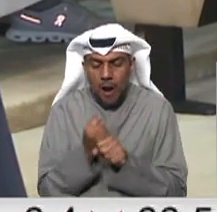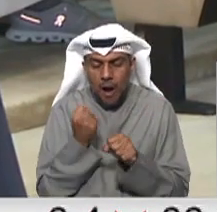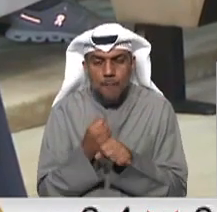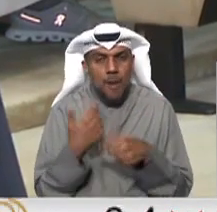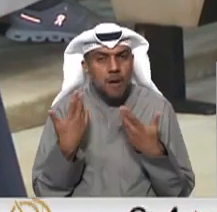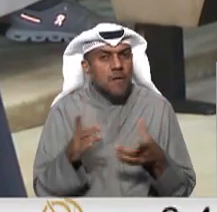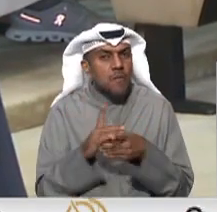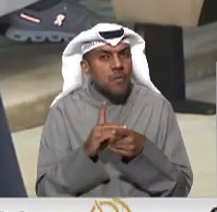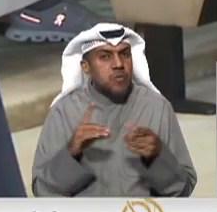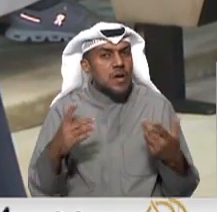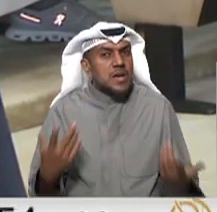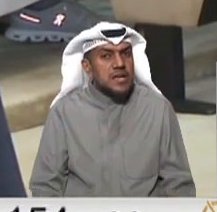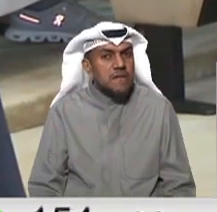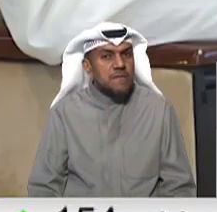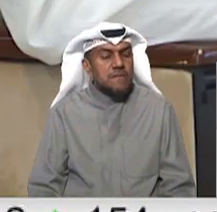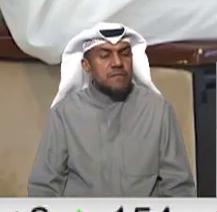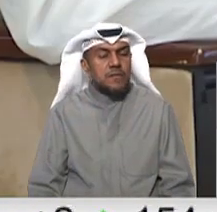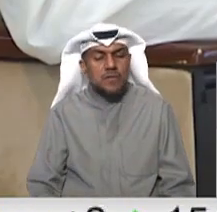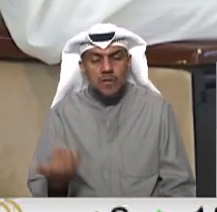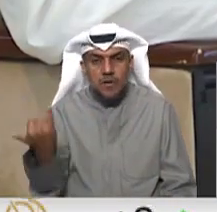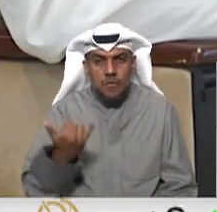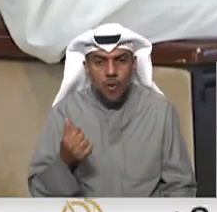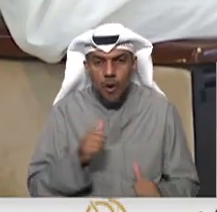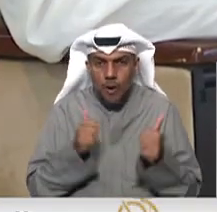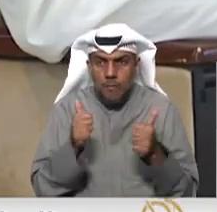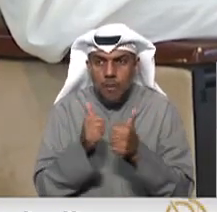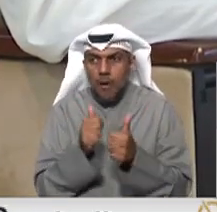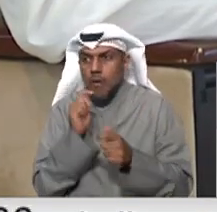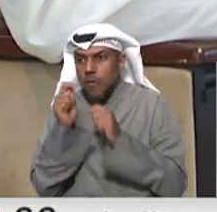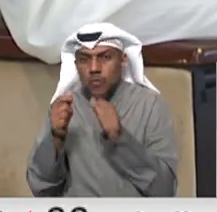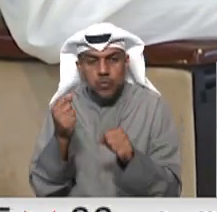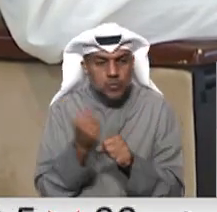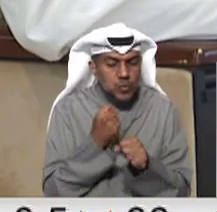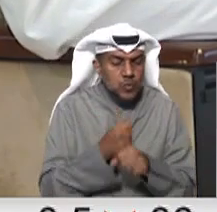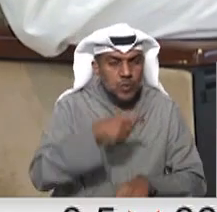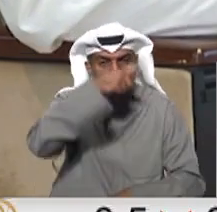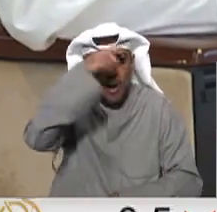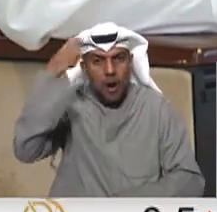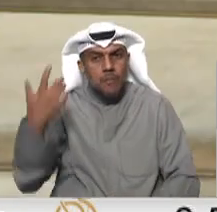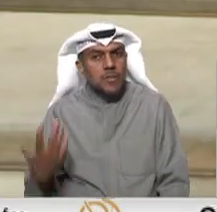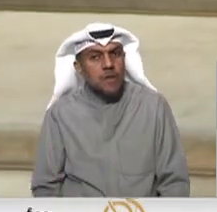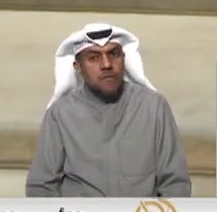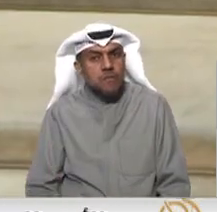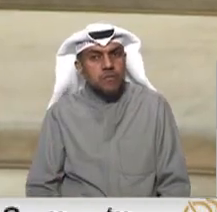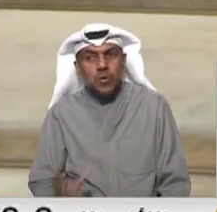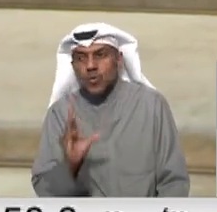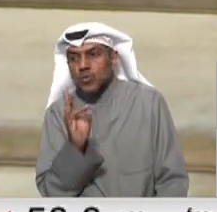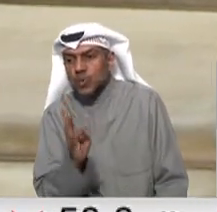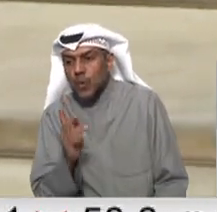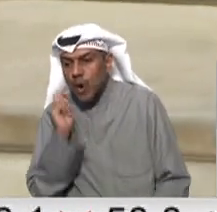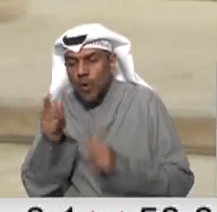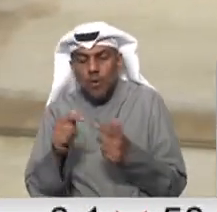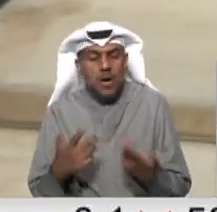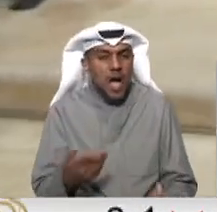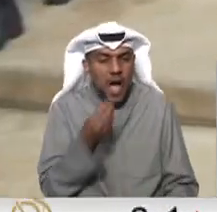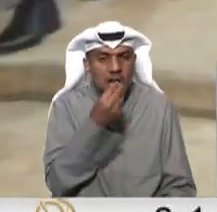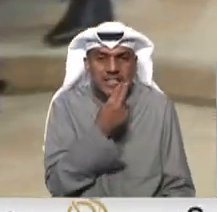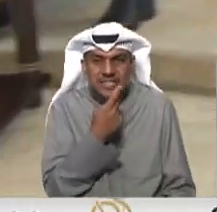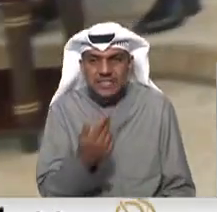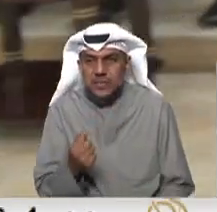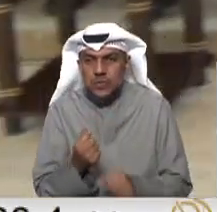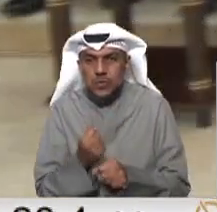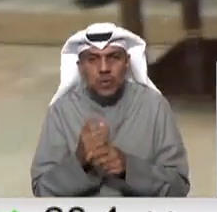السياسات الاجتماعية بصورة معتمدة على الأدلة والبراهين، لأن السياسات الاجتماعية مهمة في الخطط